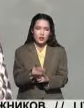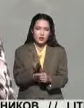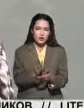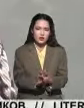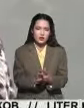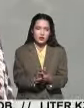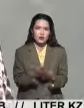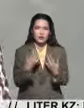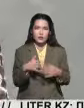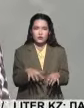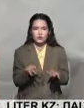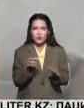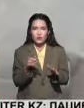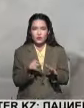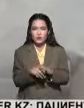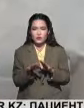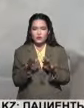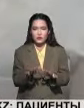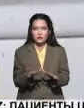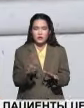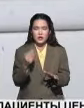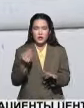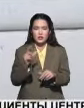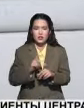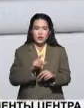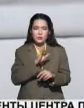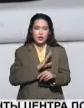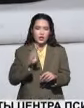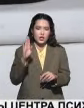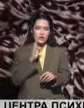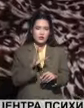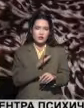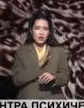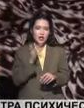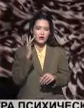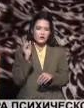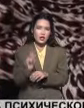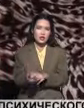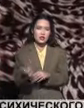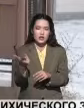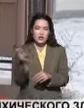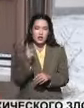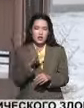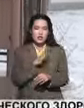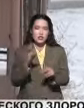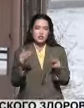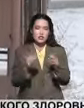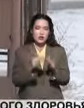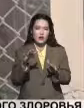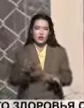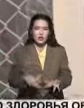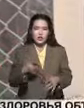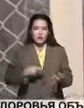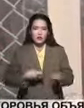вообще снимаем пробки. По словам женщины, все ее соседи заказывают доставку газа на дом. Они же с семьей